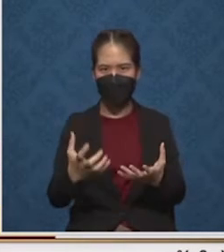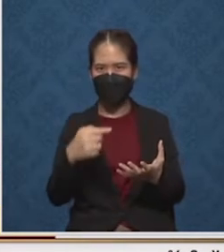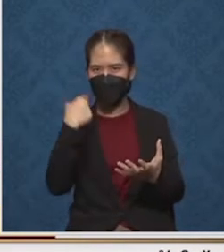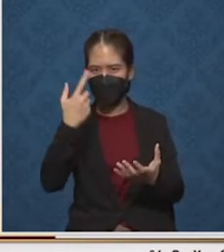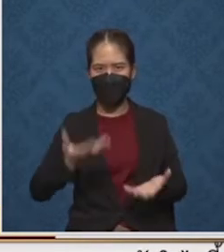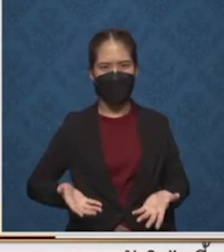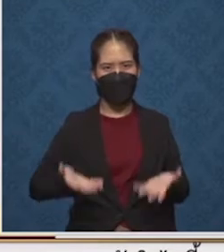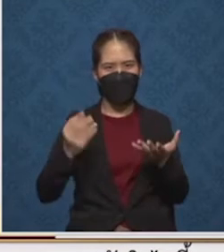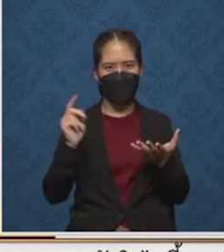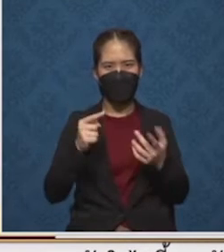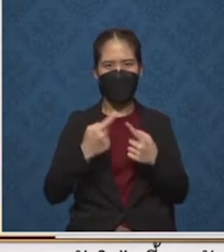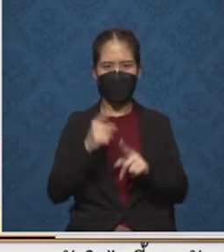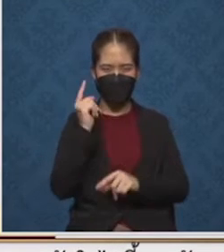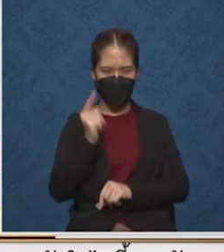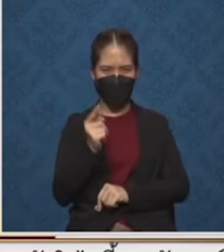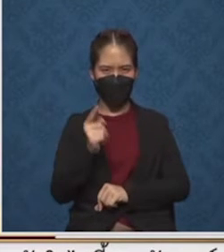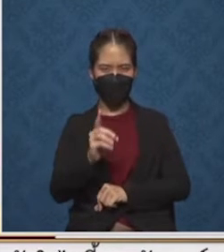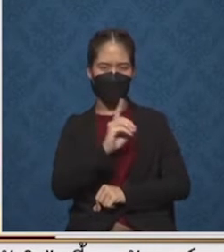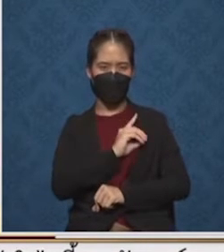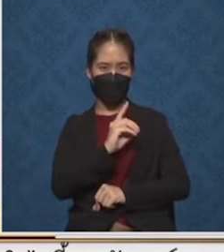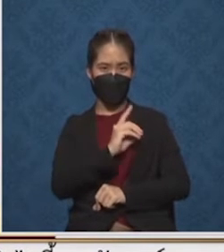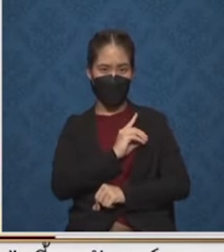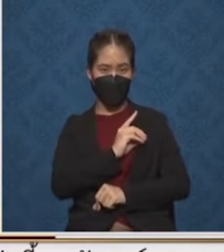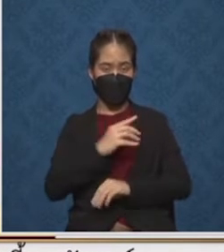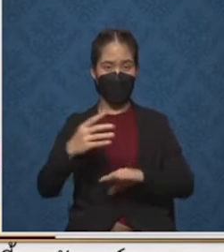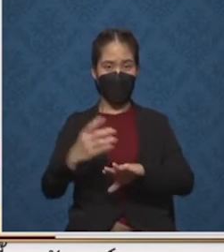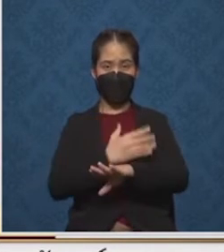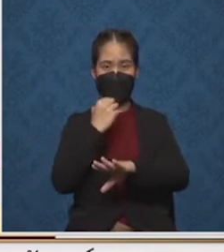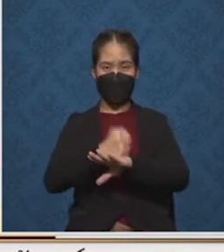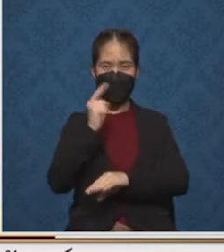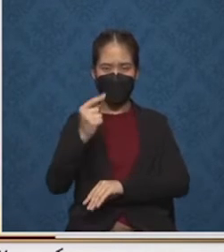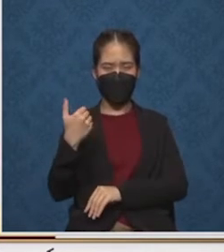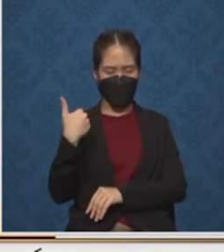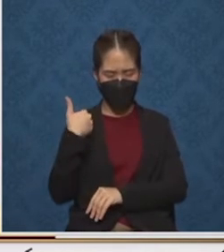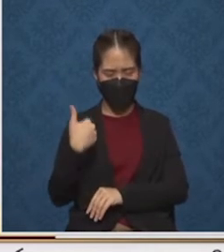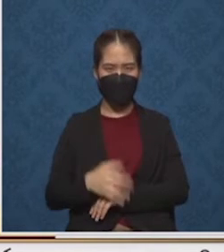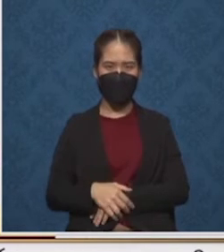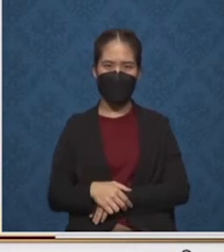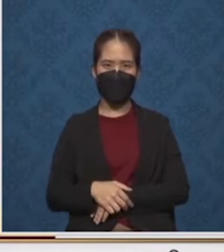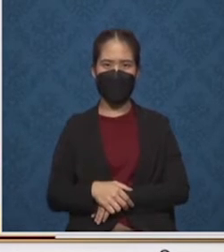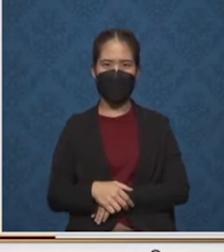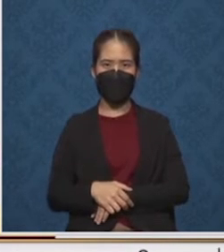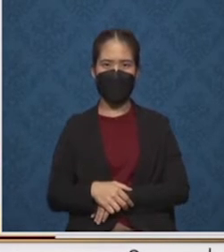จะโดนหนักกว่ากันแต่แน่นอนความรับผิดชอบทางการเมืองฝ่ายการเมืองต้องมี